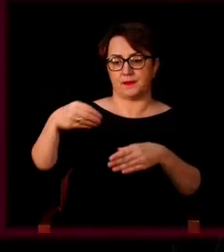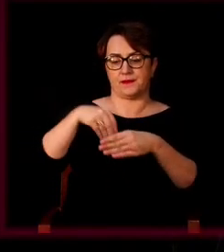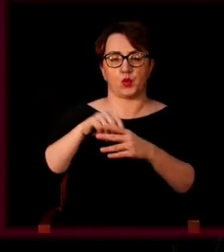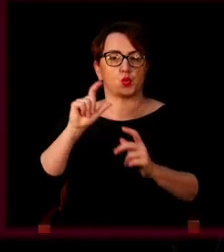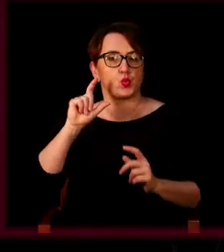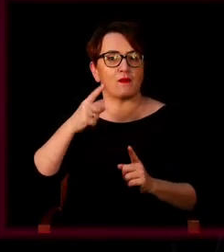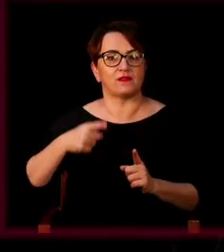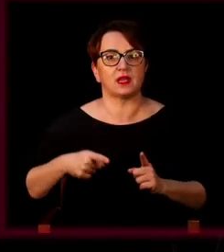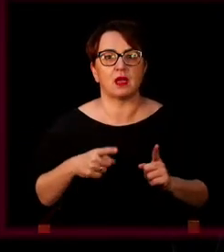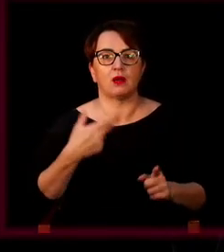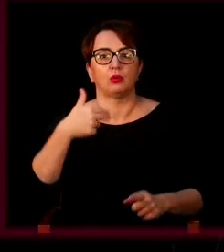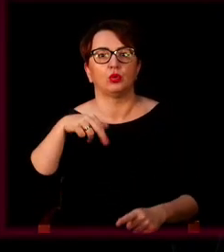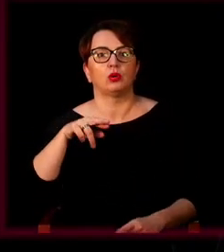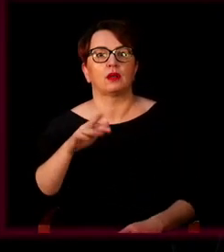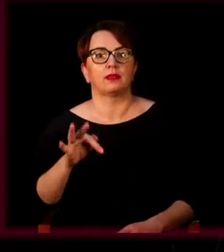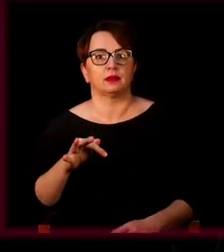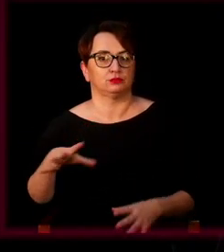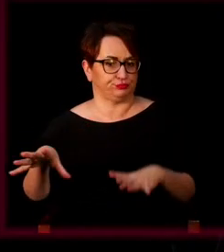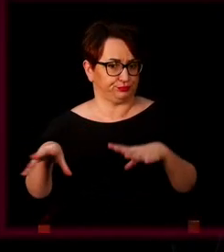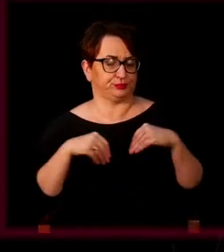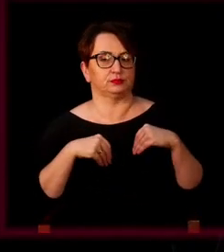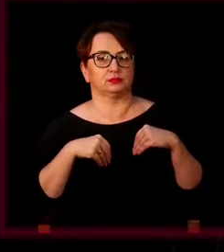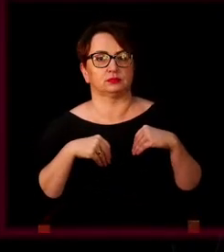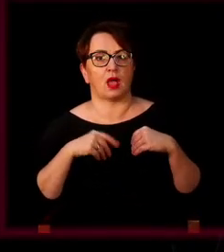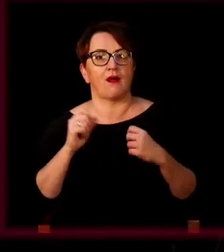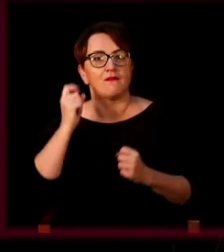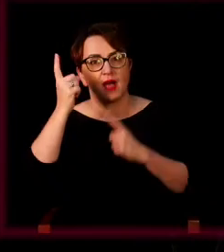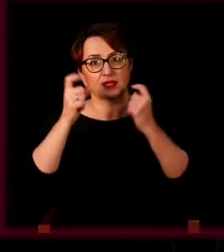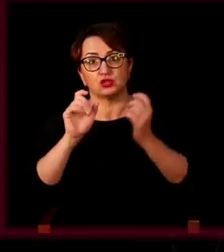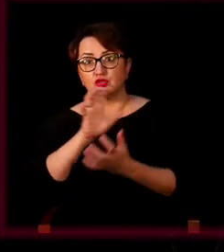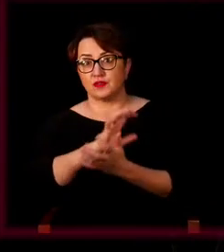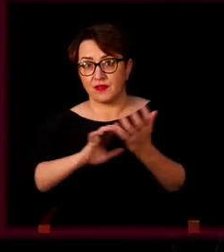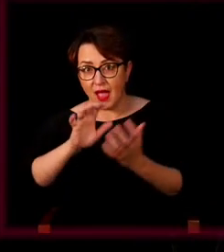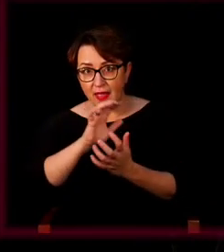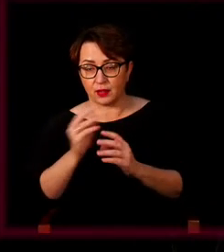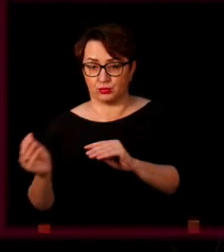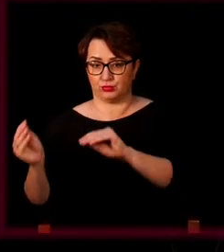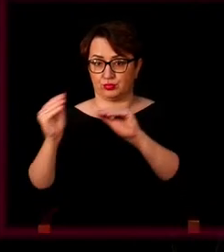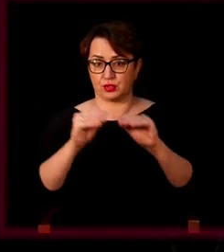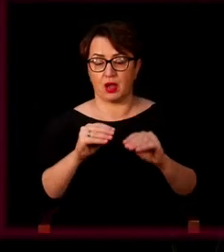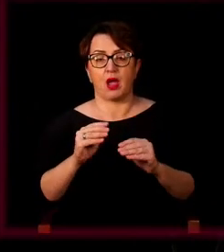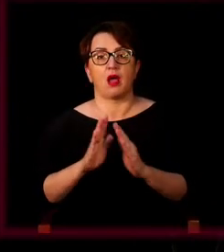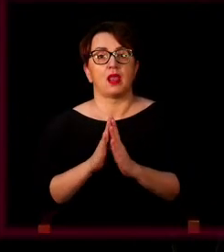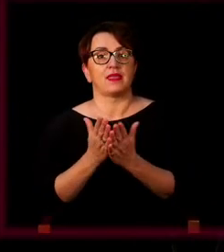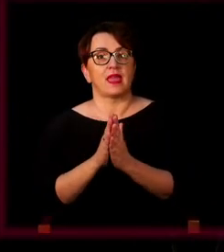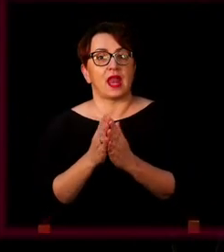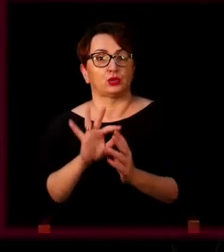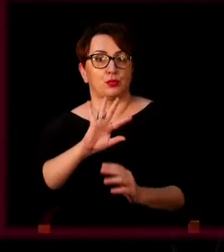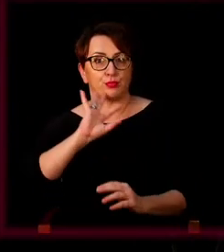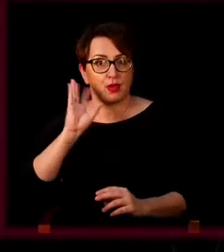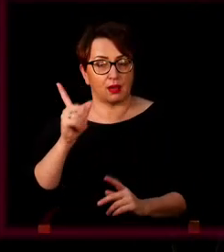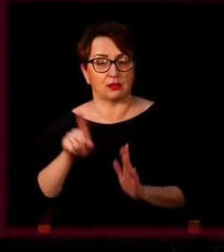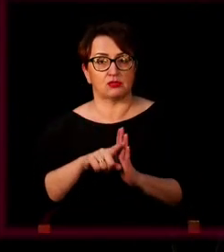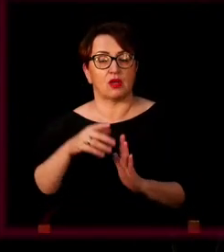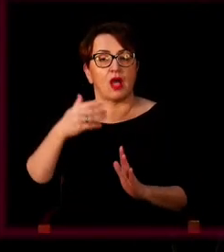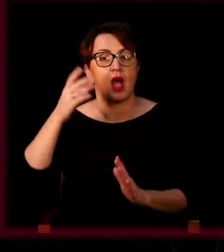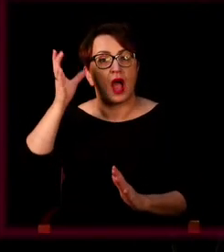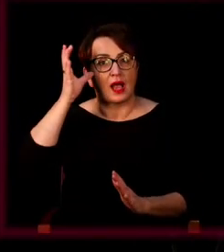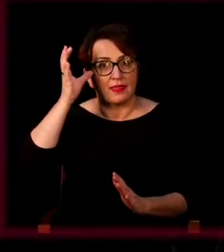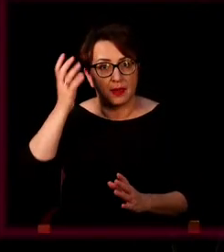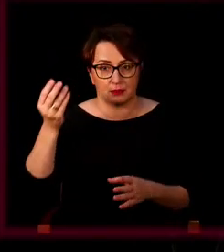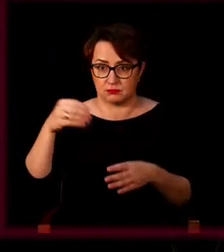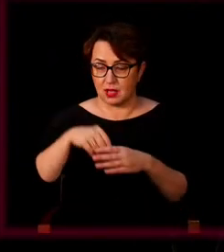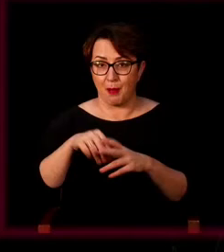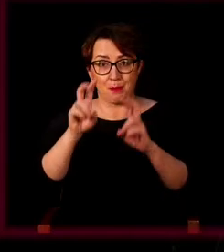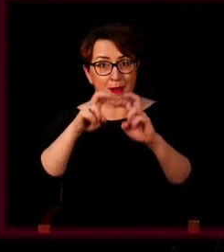z tego fantastycznego świata też przeniknęła do świata literatury pięknej, też do świata akademii. Jest to jedna z takich powieści bardzo cenionych